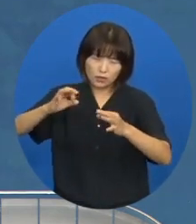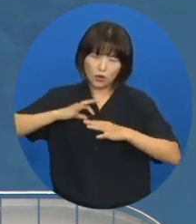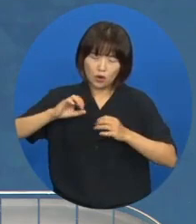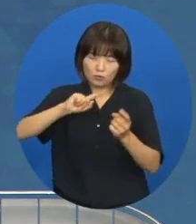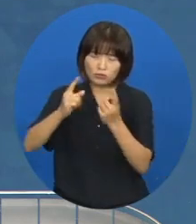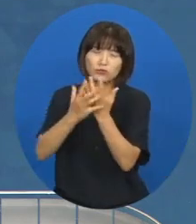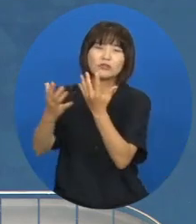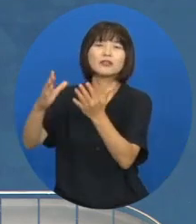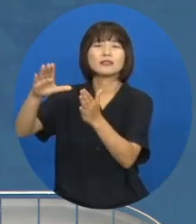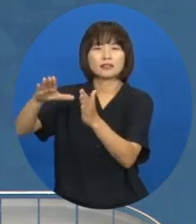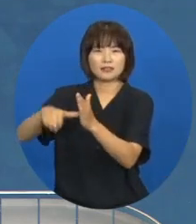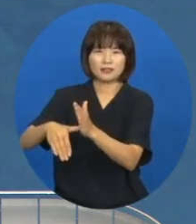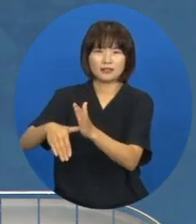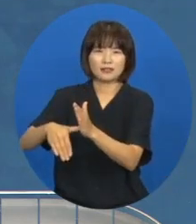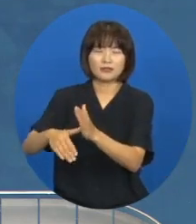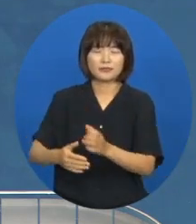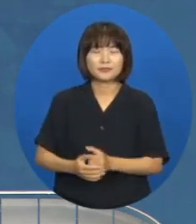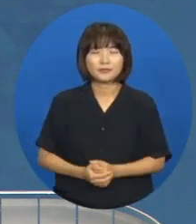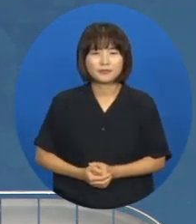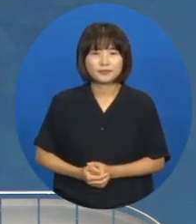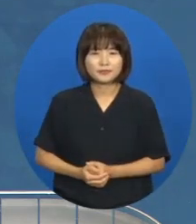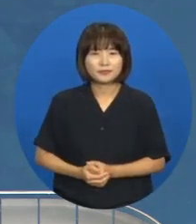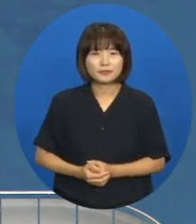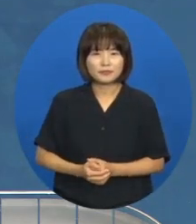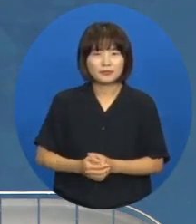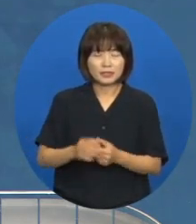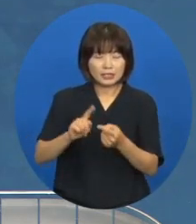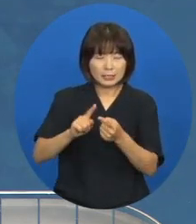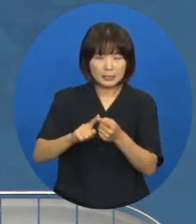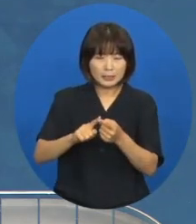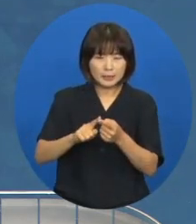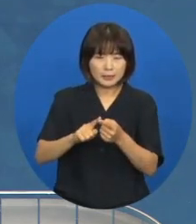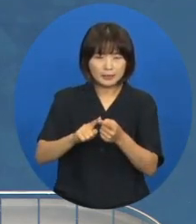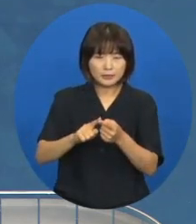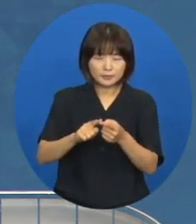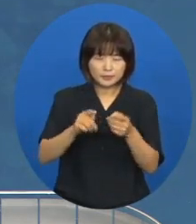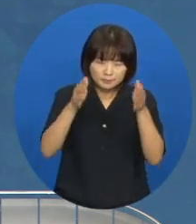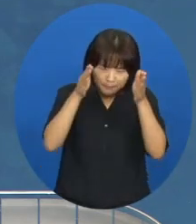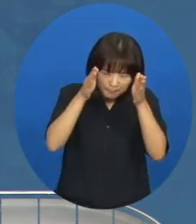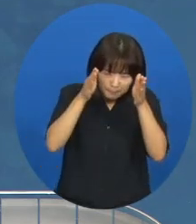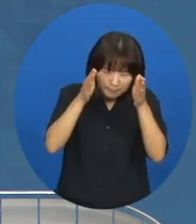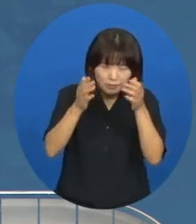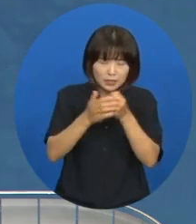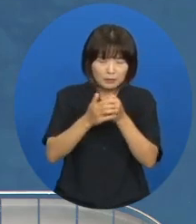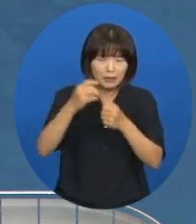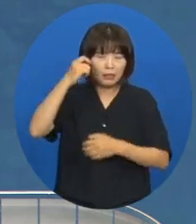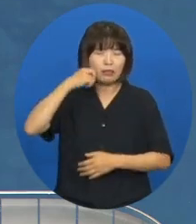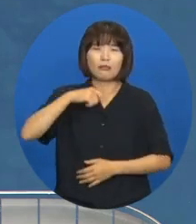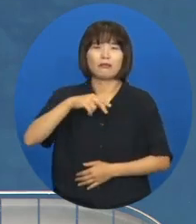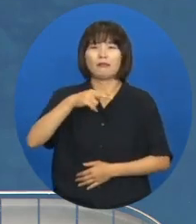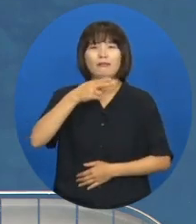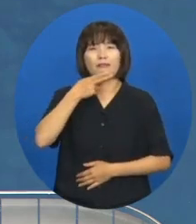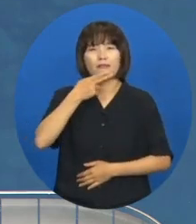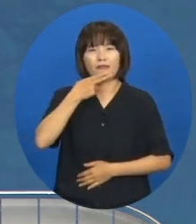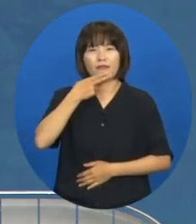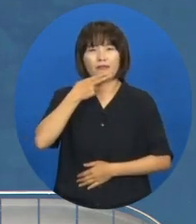있어요. 그 사실을 짧게 보니까 그러니까 그게 잘 느껴지지 않을